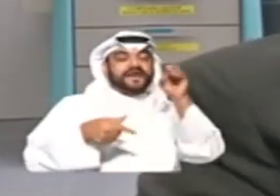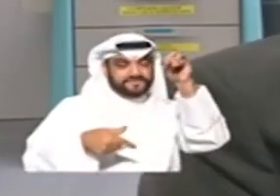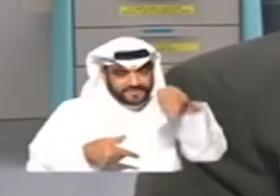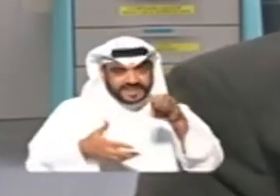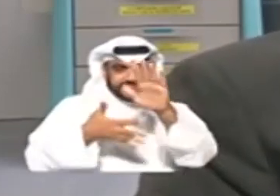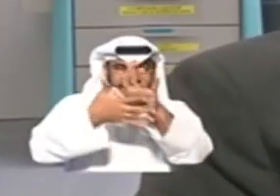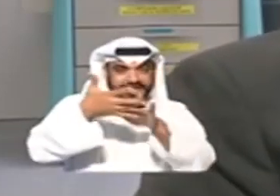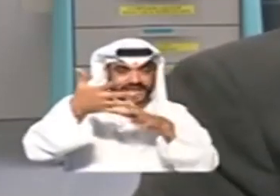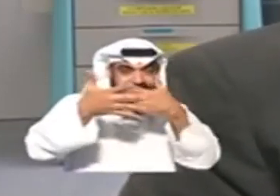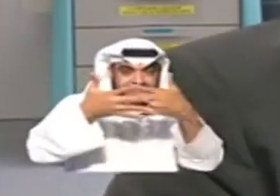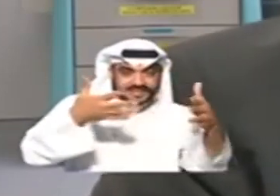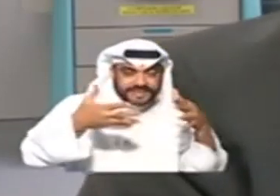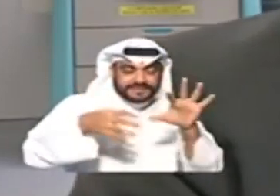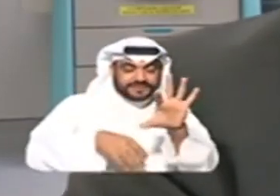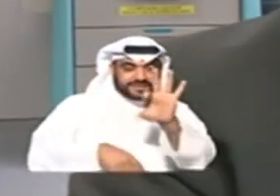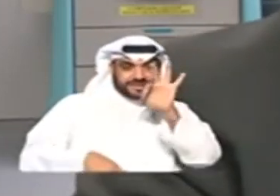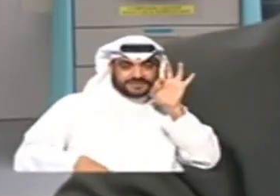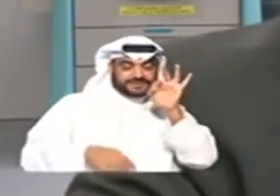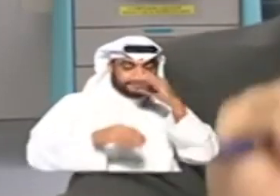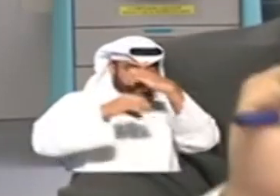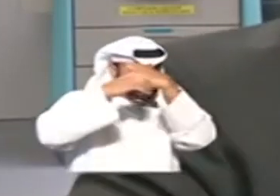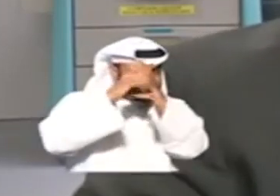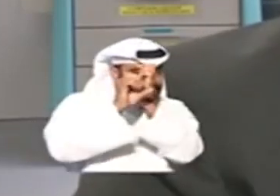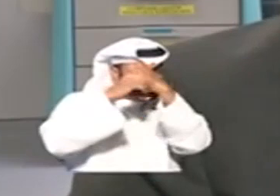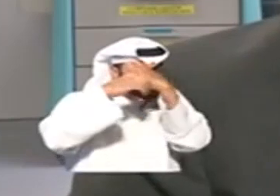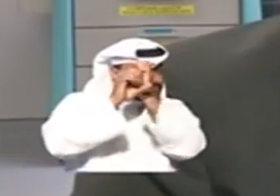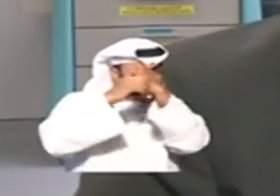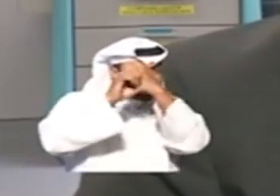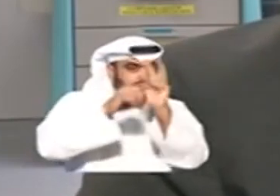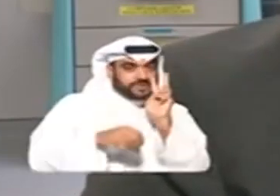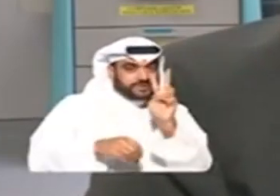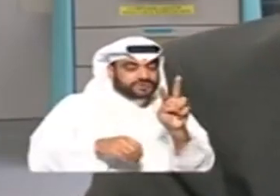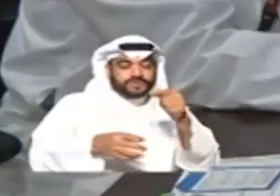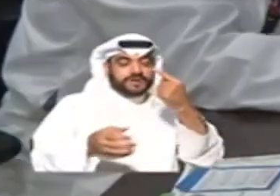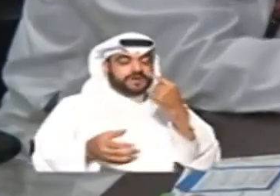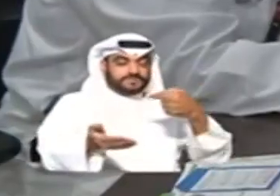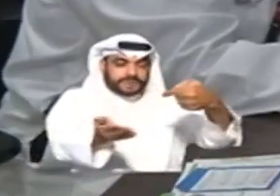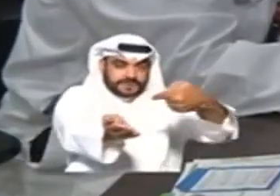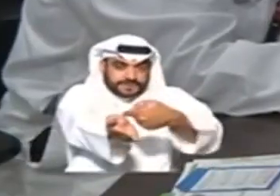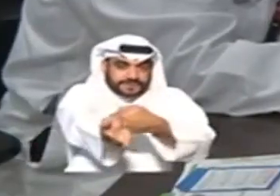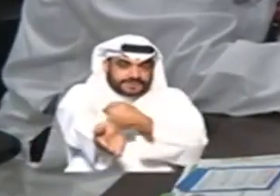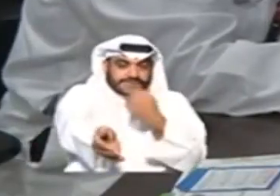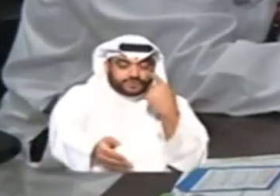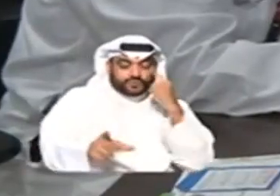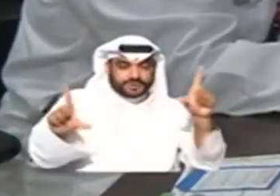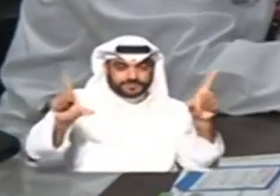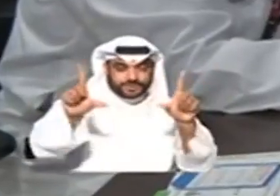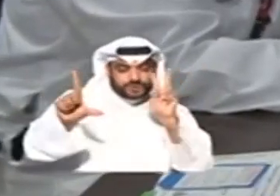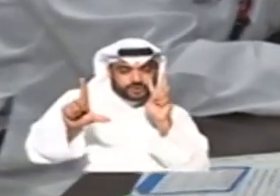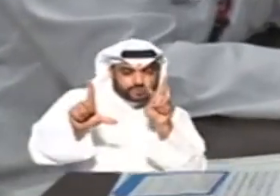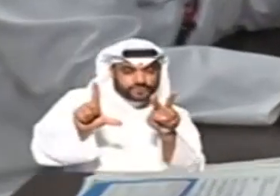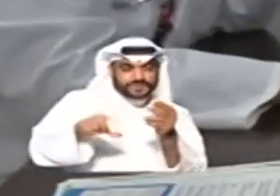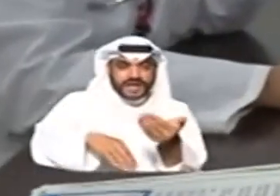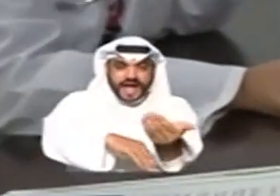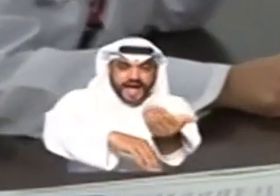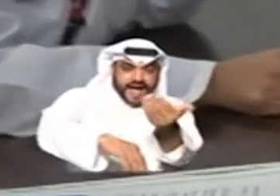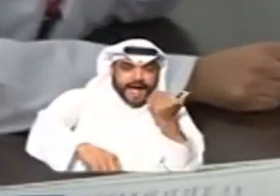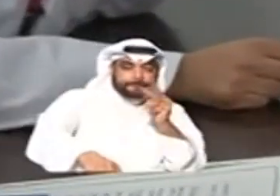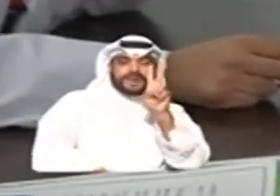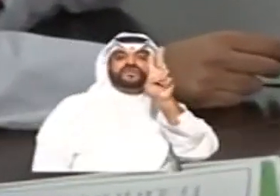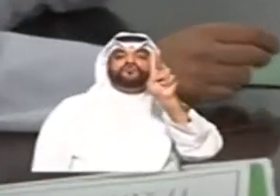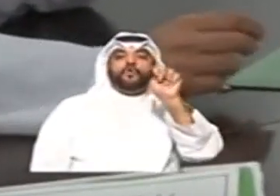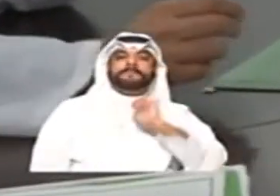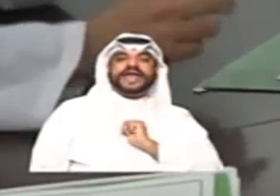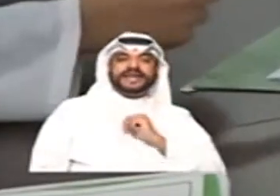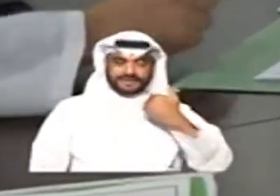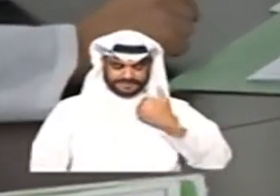لأخذ عينات من القلب عن طريق القسطرة. قبل إجراء العملية بيومين قرر الفريق